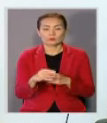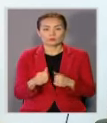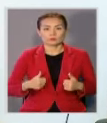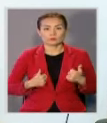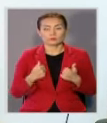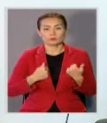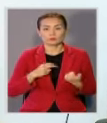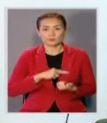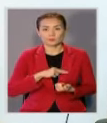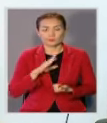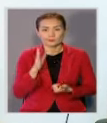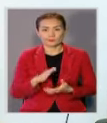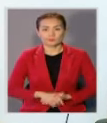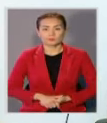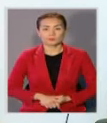жұмыс жасай беруге